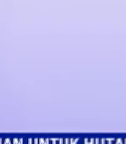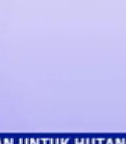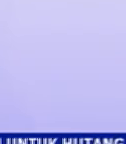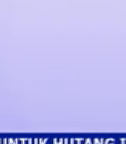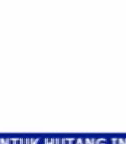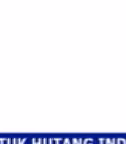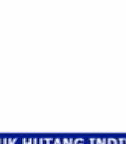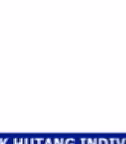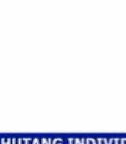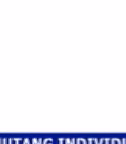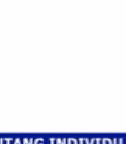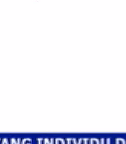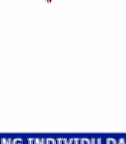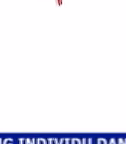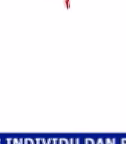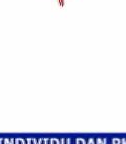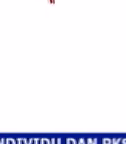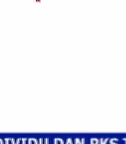sabun.